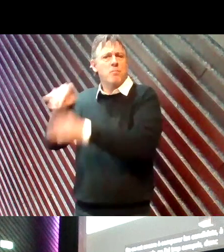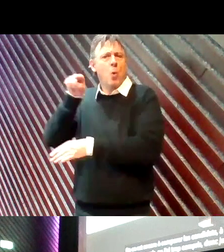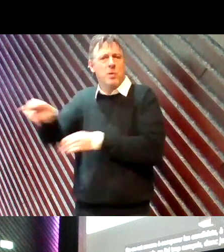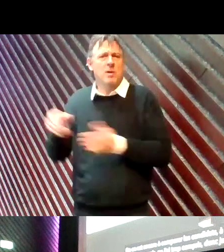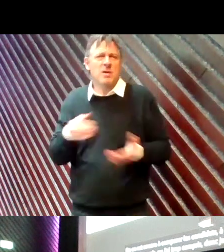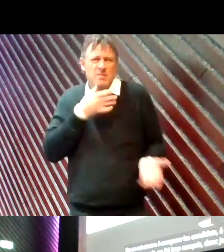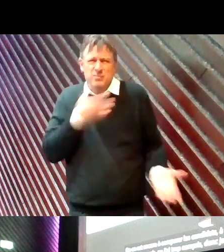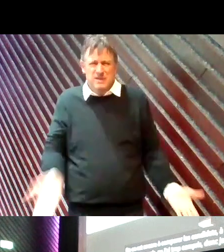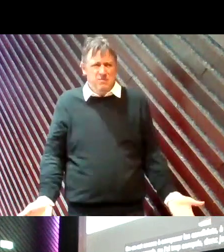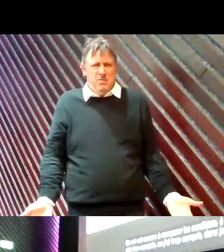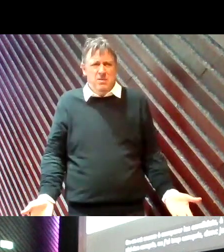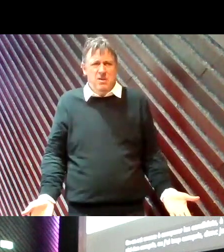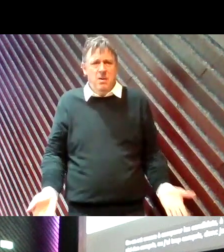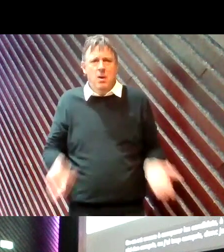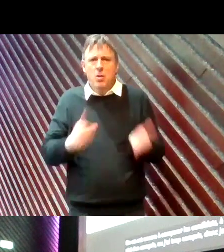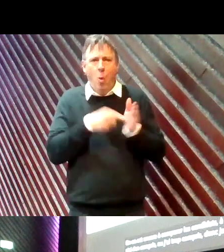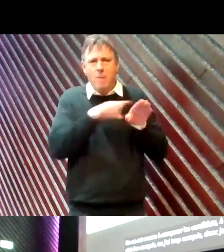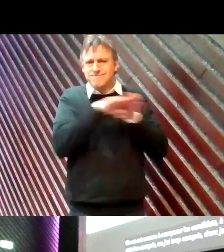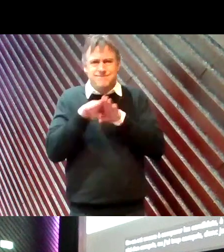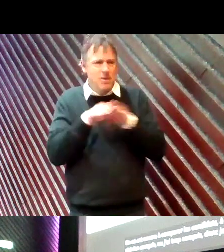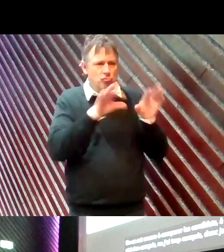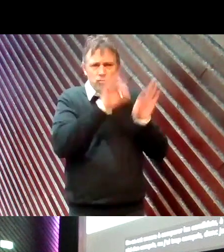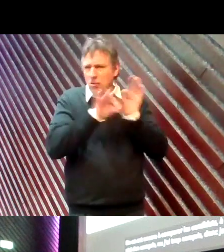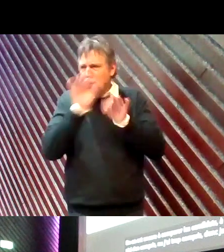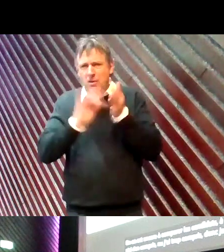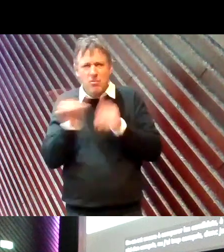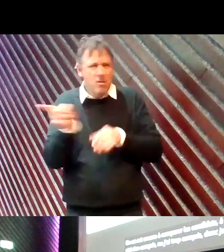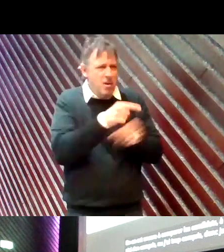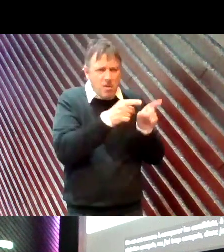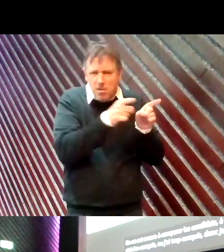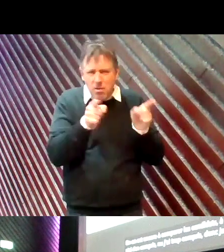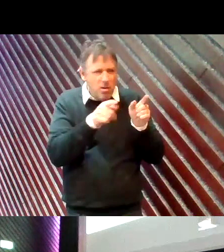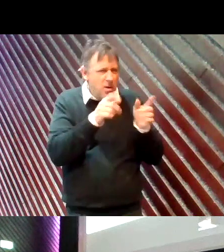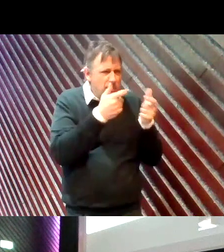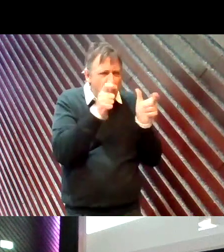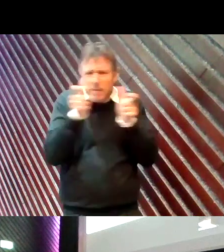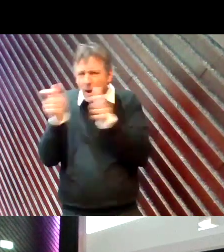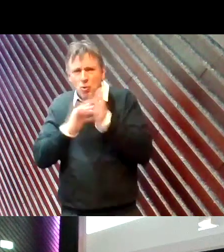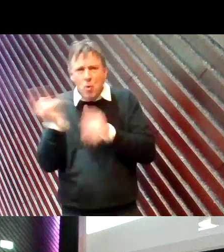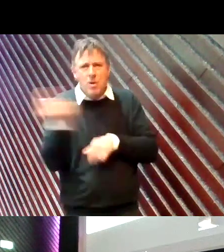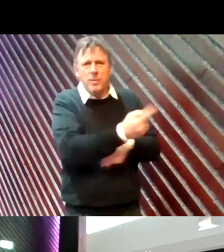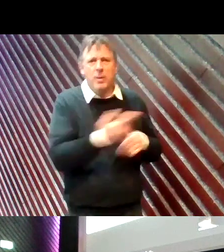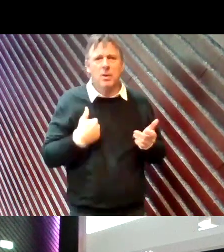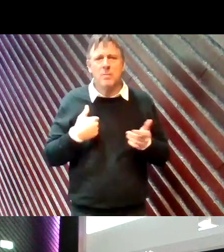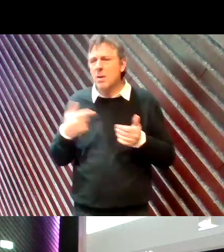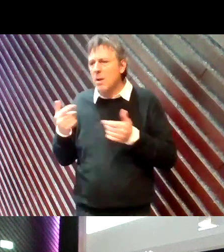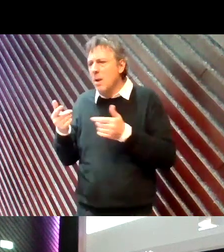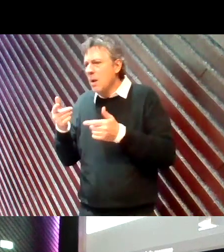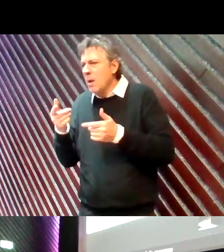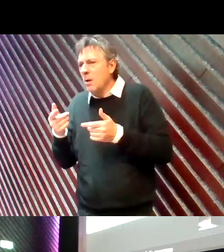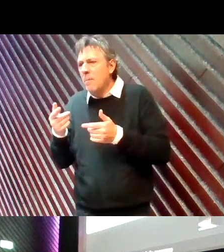ce n pas décembre, c'est vraiment la simplicité entre guillemets du message de son acceptivité